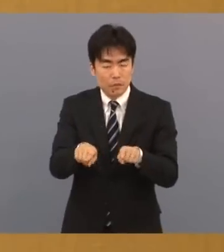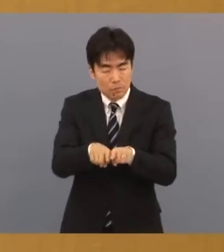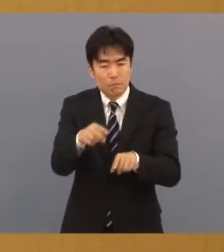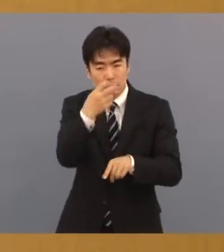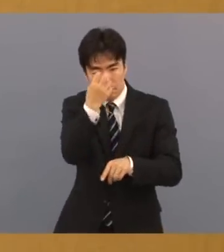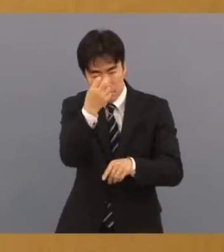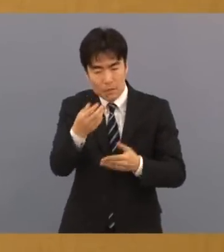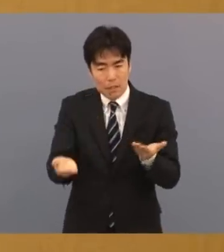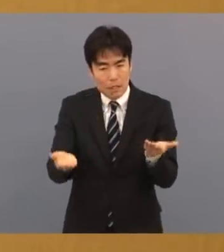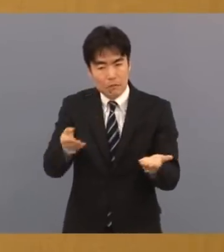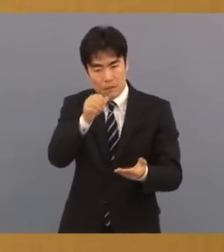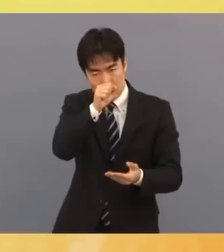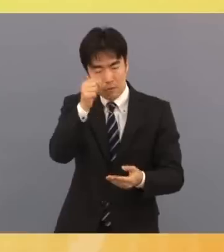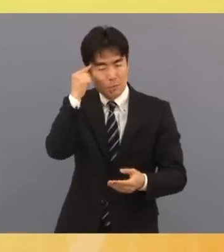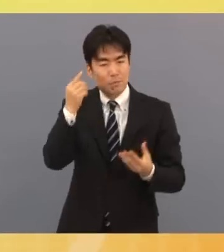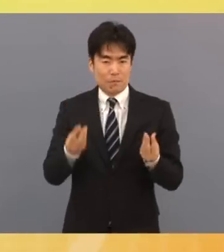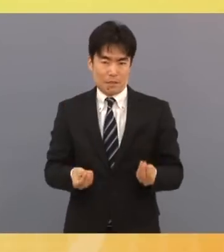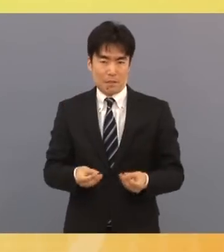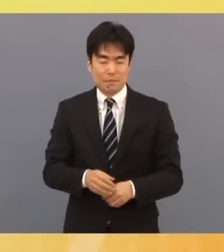めて思いました。